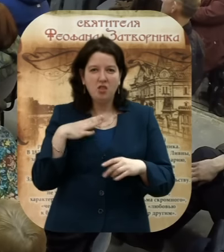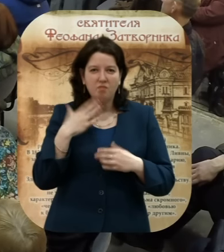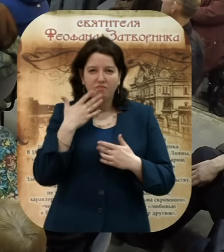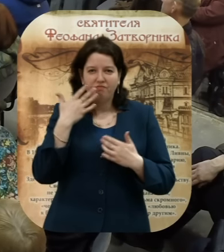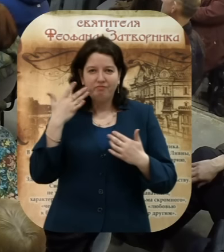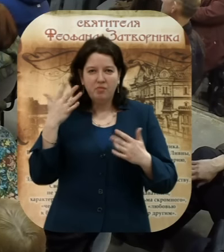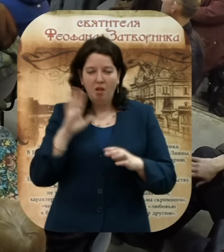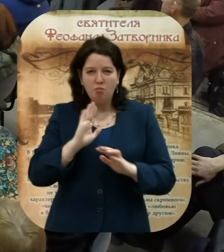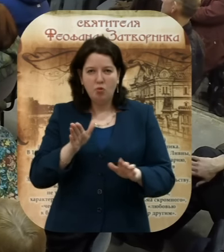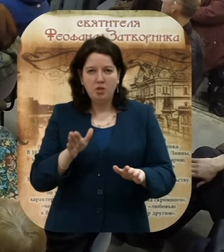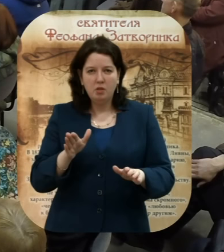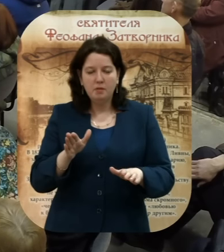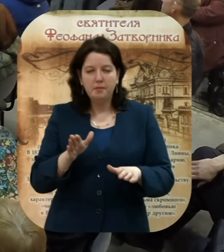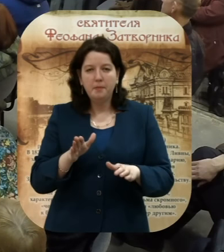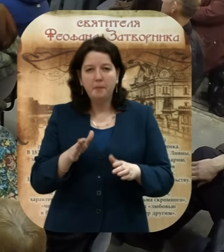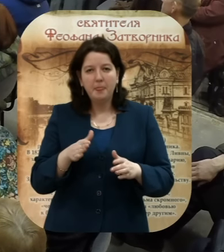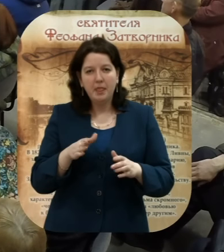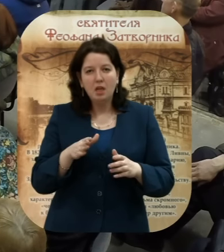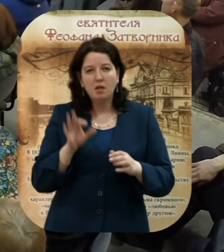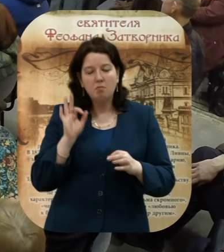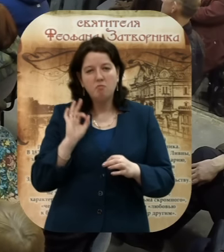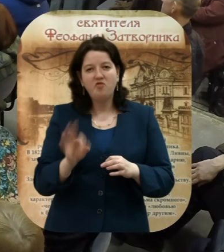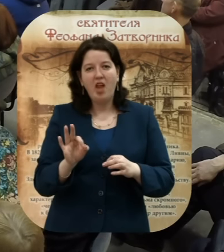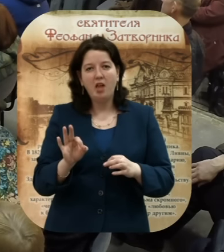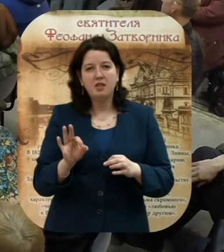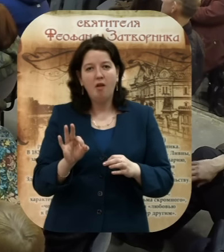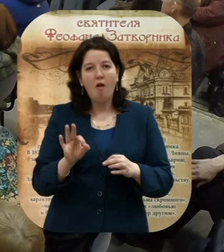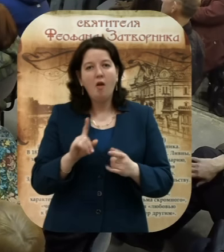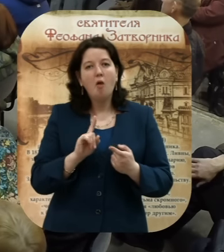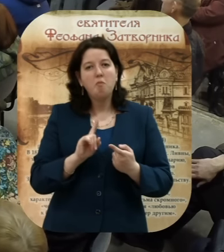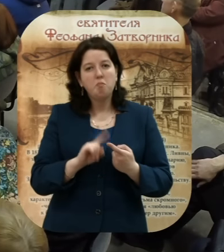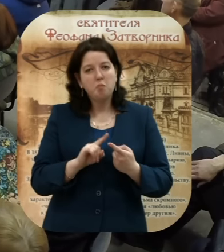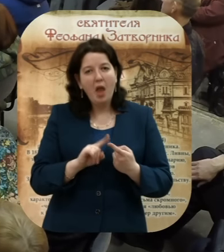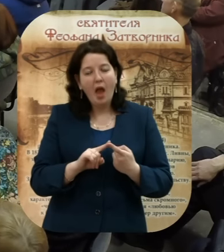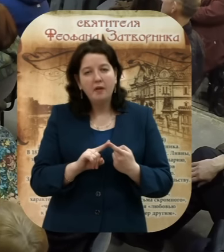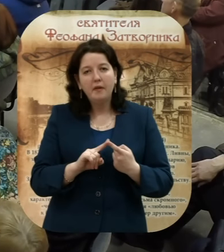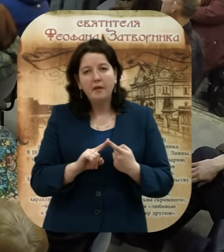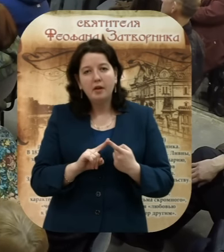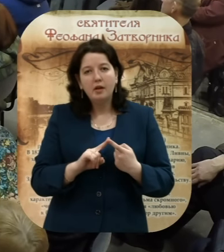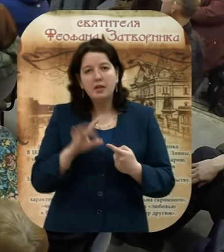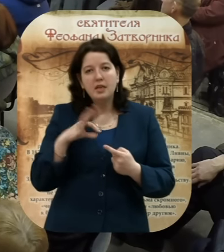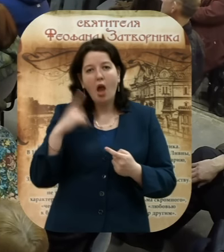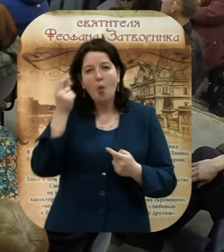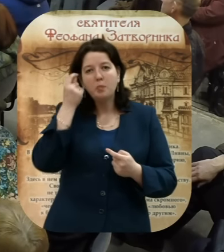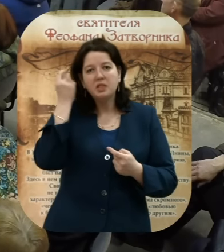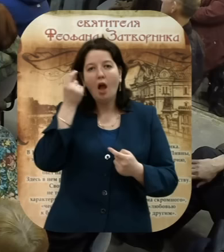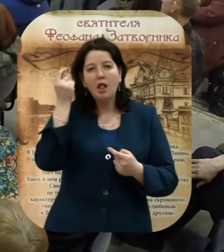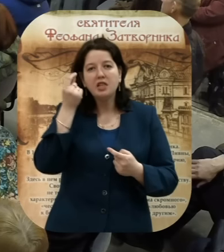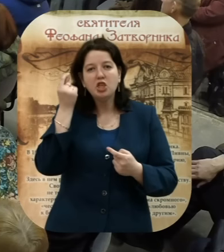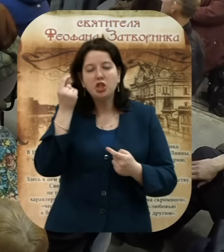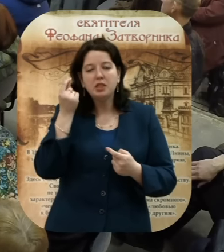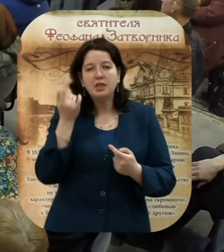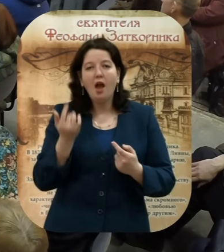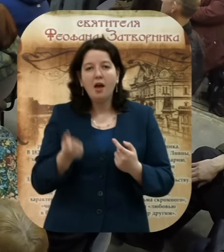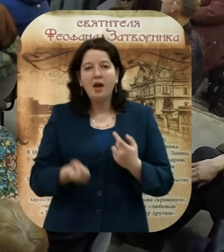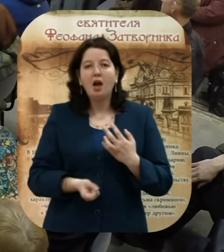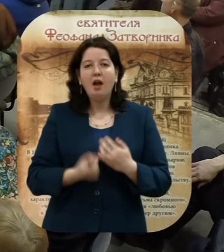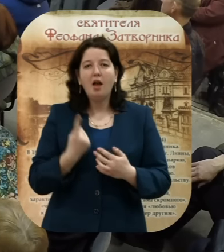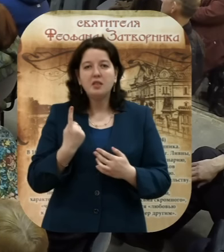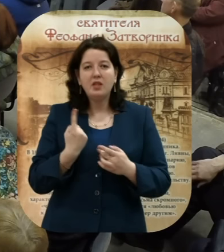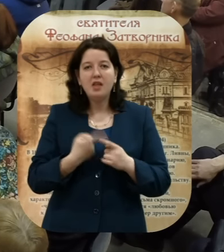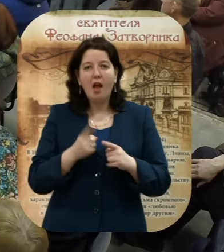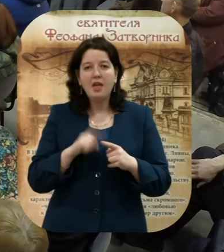вонь. Верно, первые. И, кстати, психологически, насколько же, оказывается,